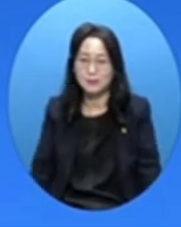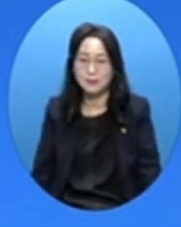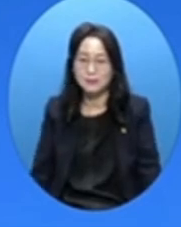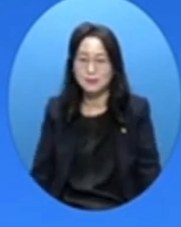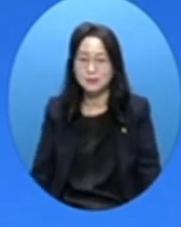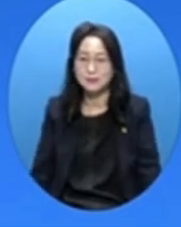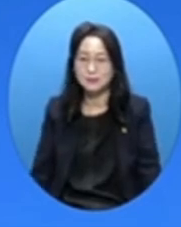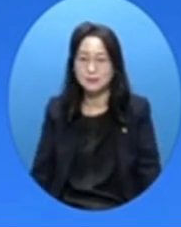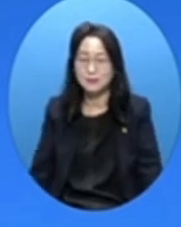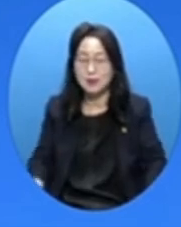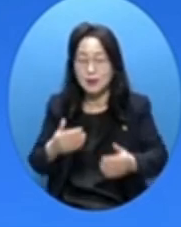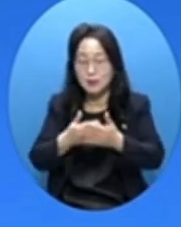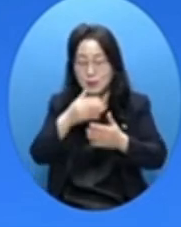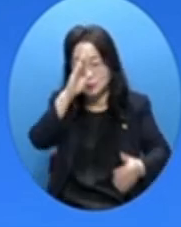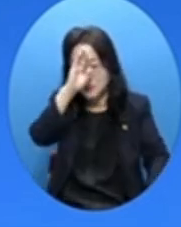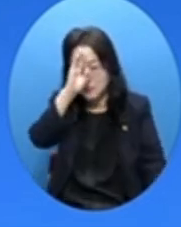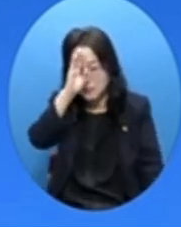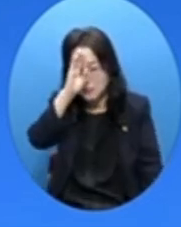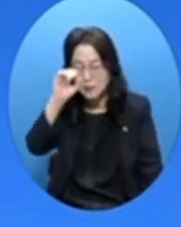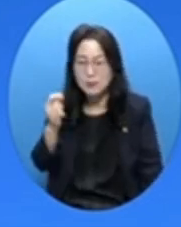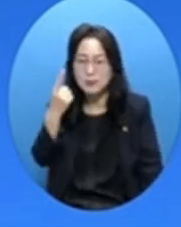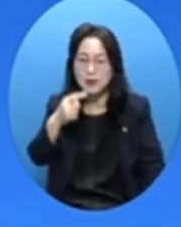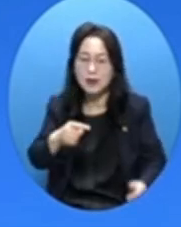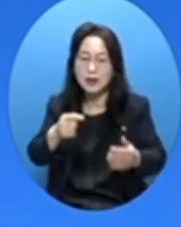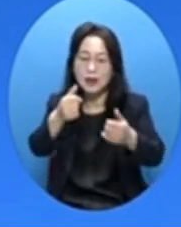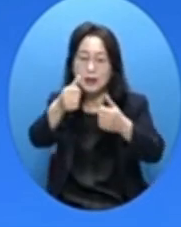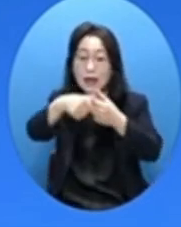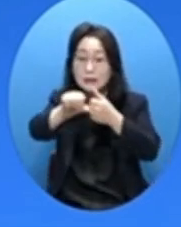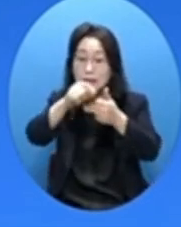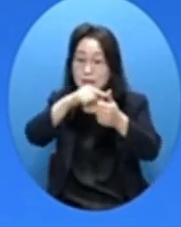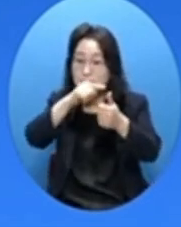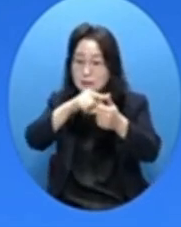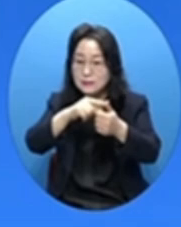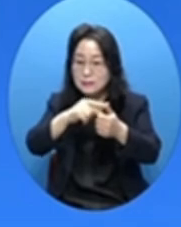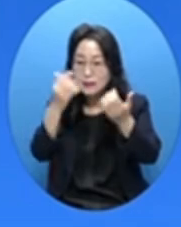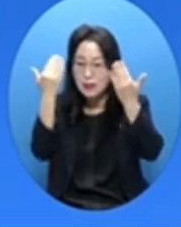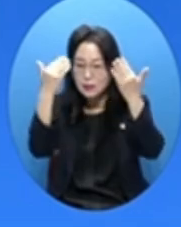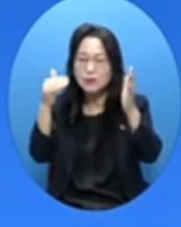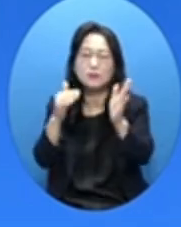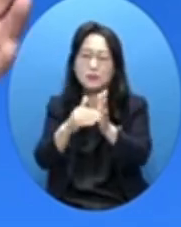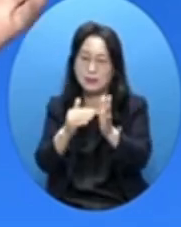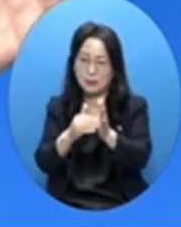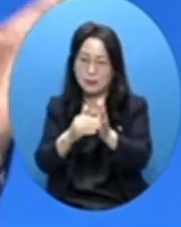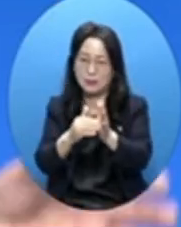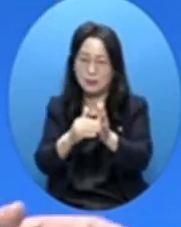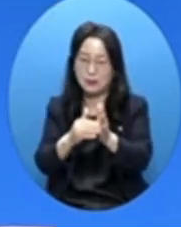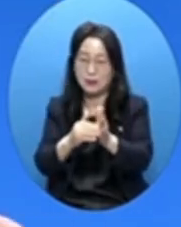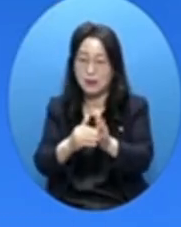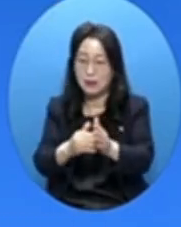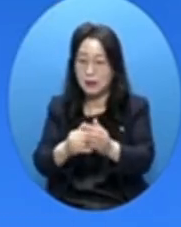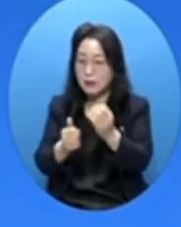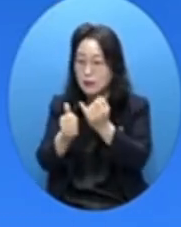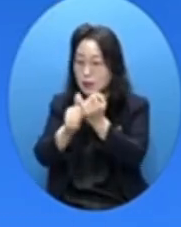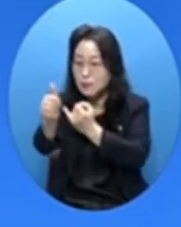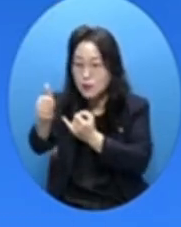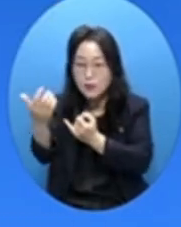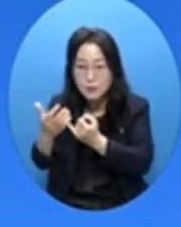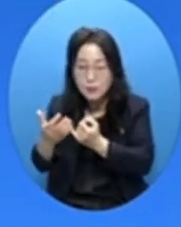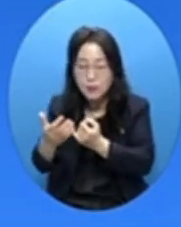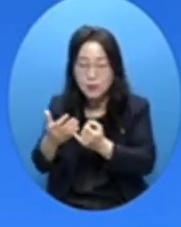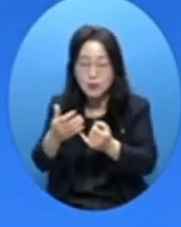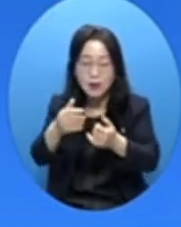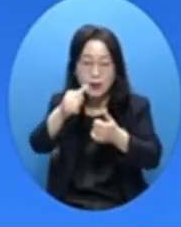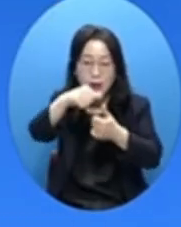일반적으로 말미암아 아인 학교를 그만두게 됩니다 자 남편도 아프고 아들도 이